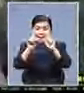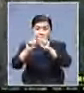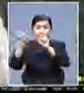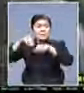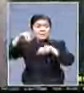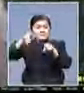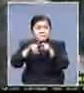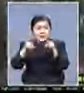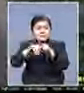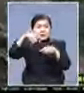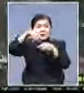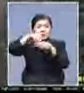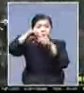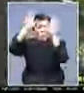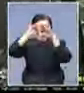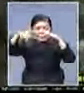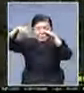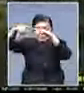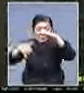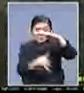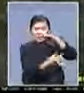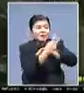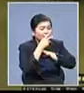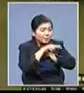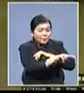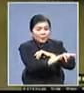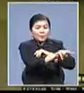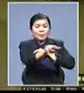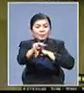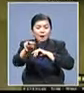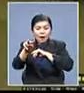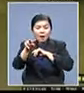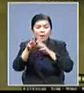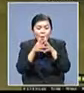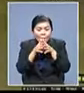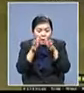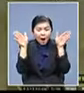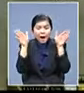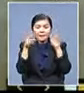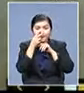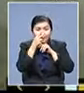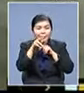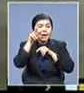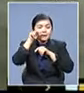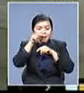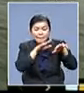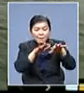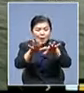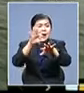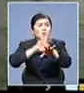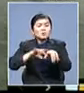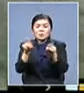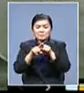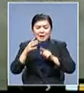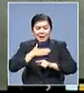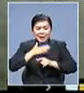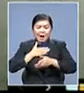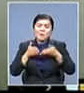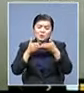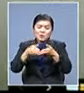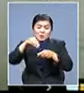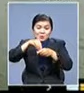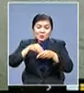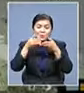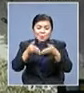ทาซานโหรสลิงชมป่าเลยนะคะแล้วก็ยังจะมีภาพจากแม่น้ำที่ให้ความรู้สึกล่องเรือชมป่าทั้ง 2ฝั่ง